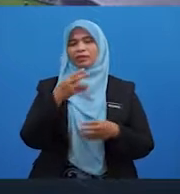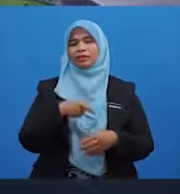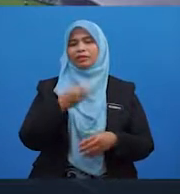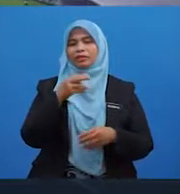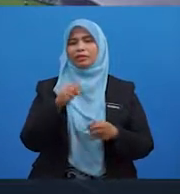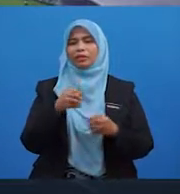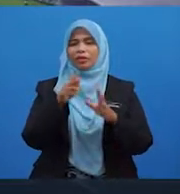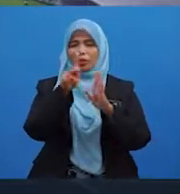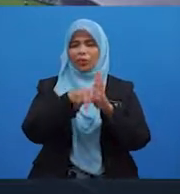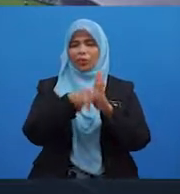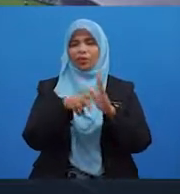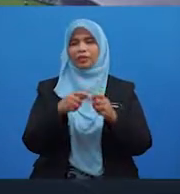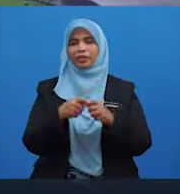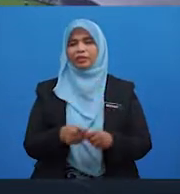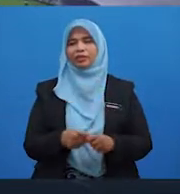otot.